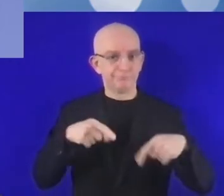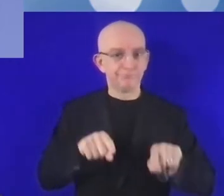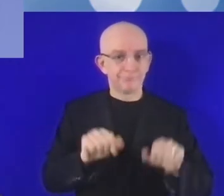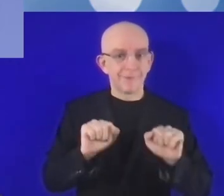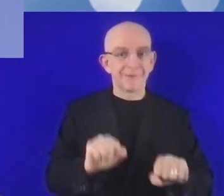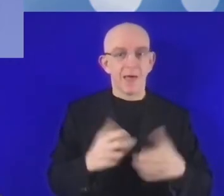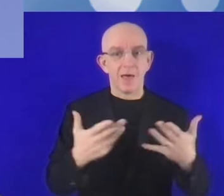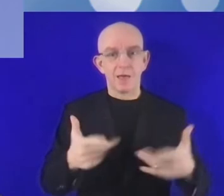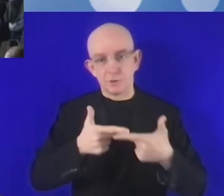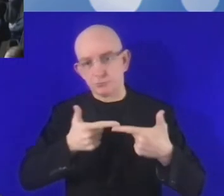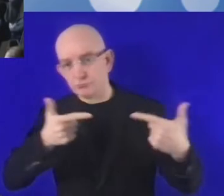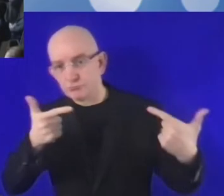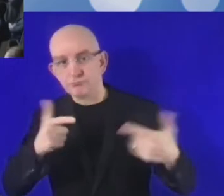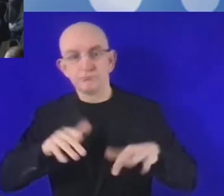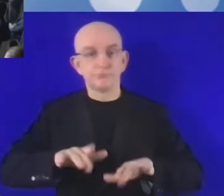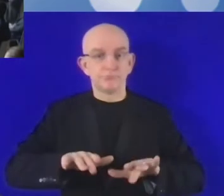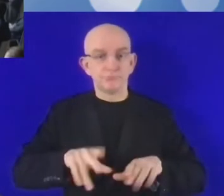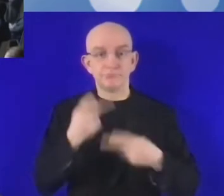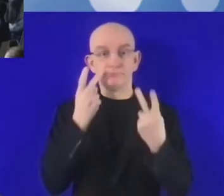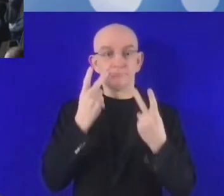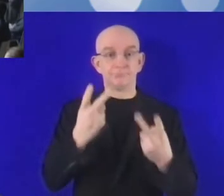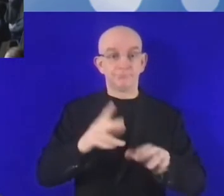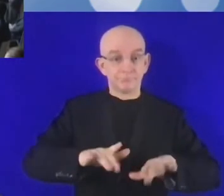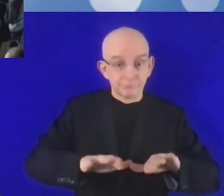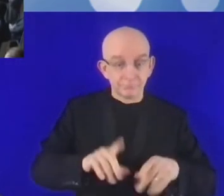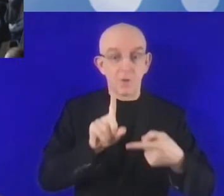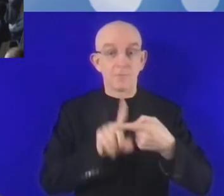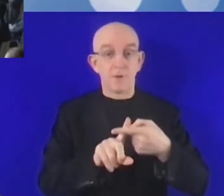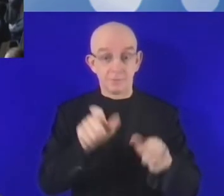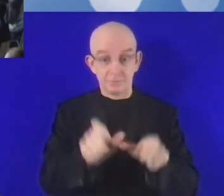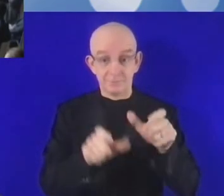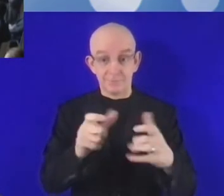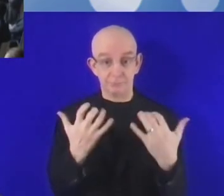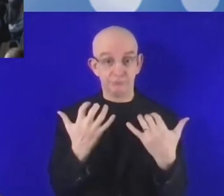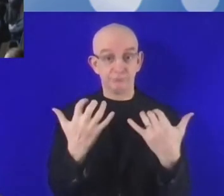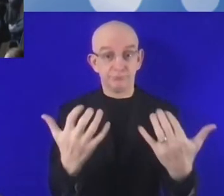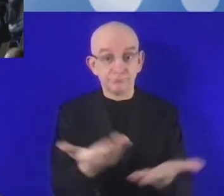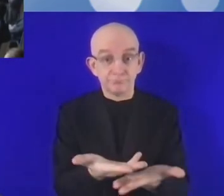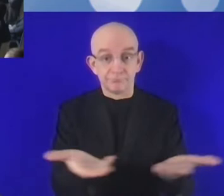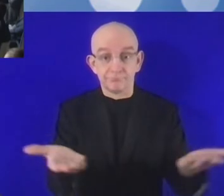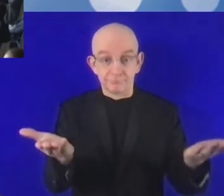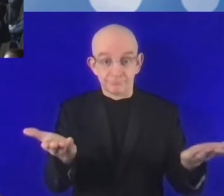2021, qui sera lui aussi organisé en mode hybride.